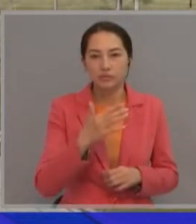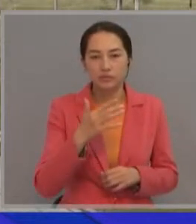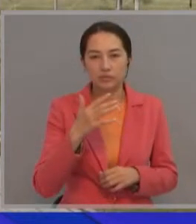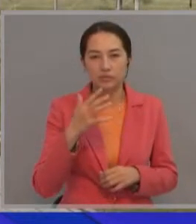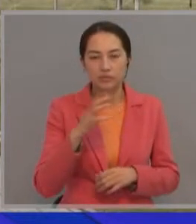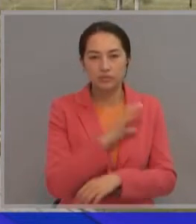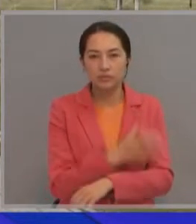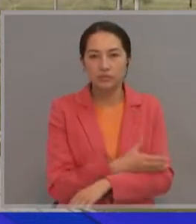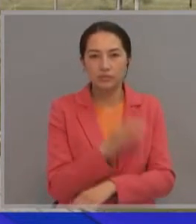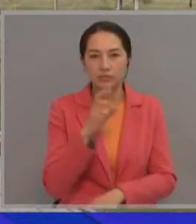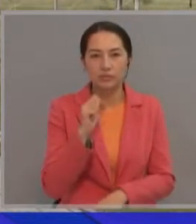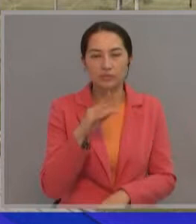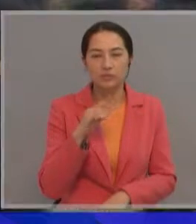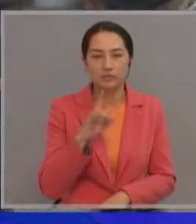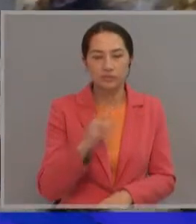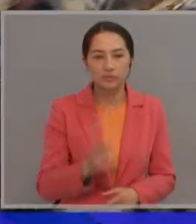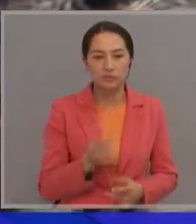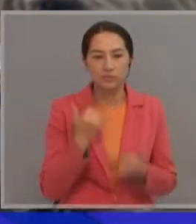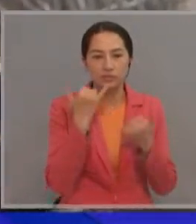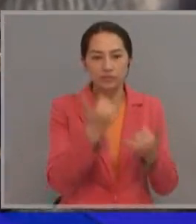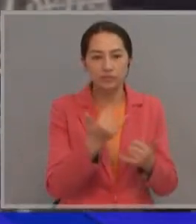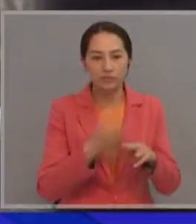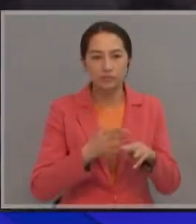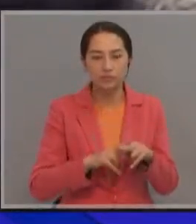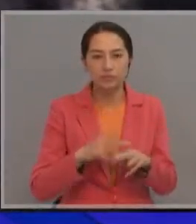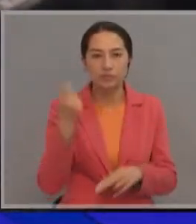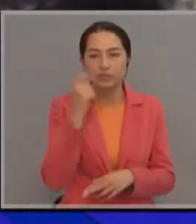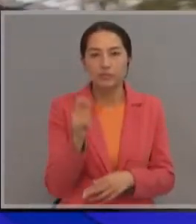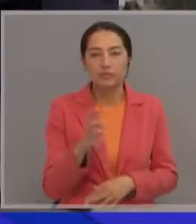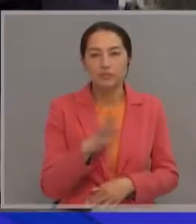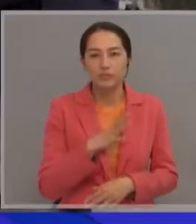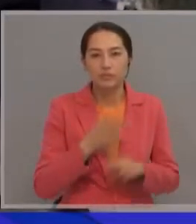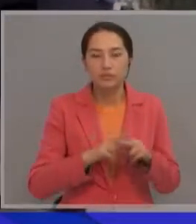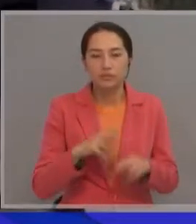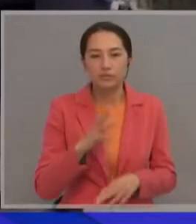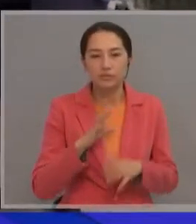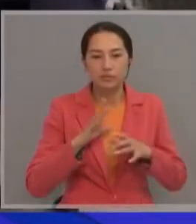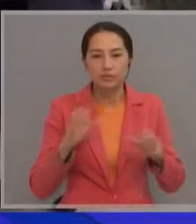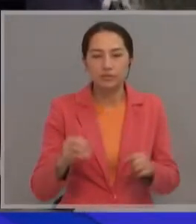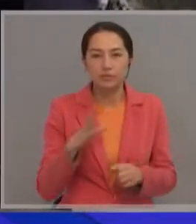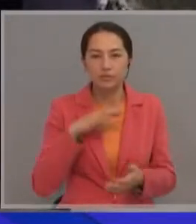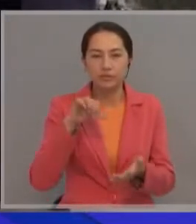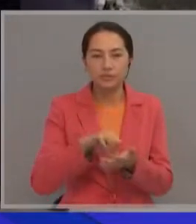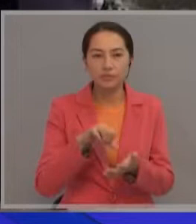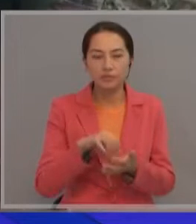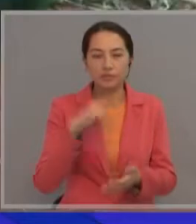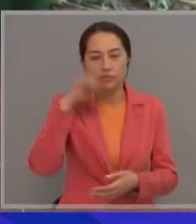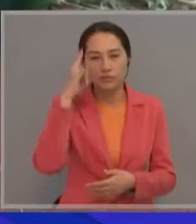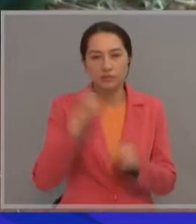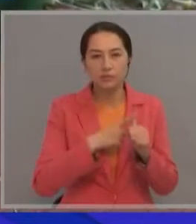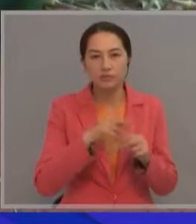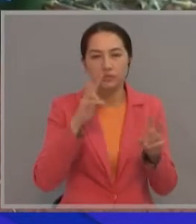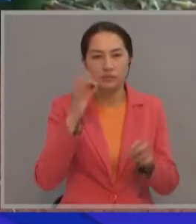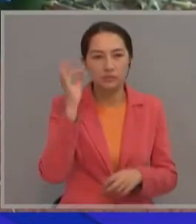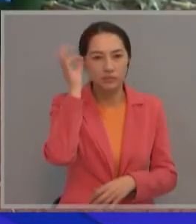жағы арналған болады. Ұлы Отан соғысы кезінде қаһармандық пен ерлік көрсеткен даңқты батырлардың есімі қазақ үшін қашанда